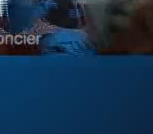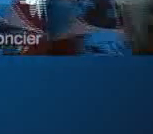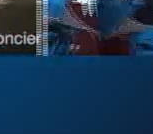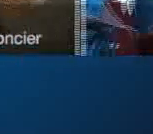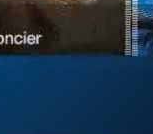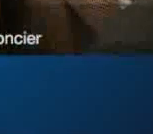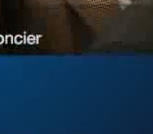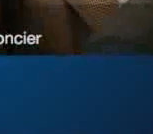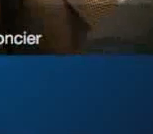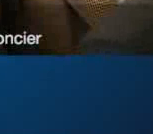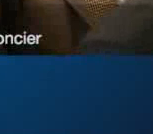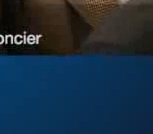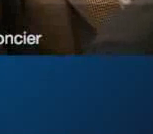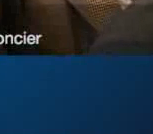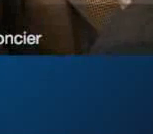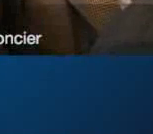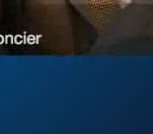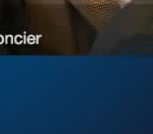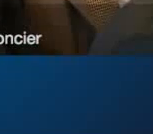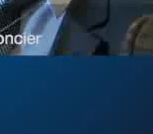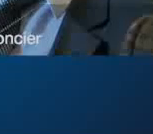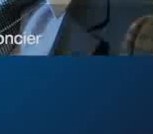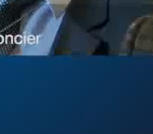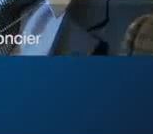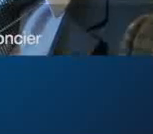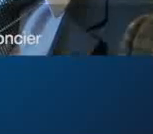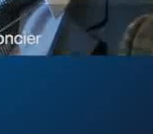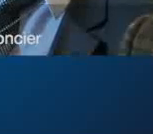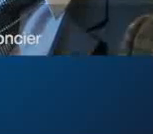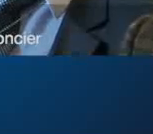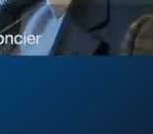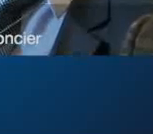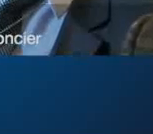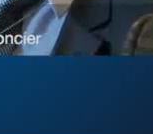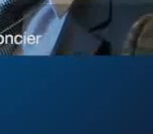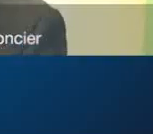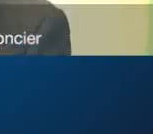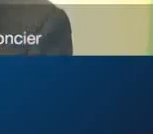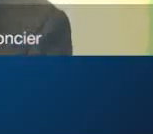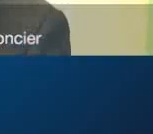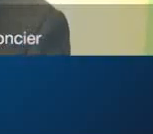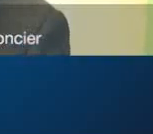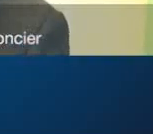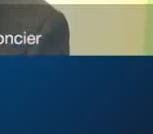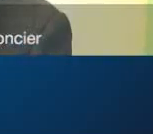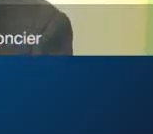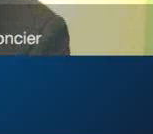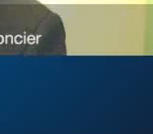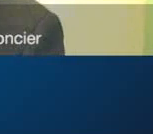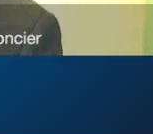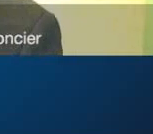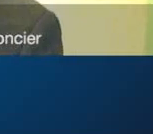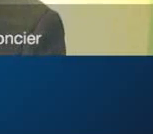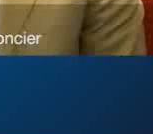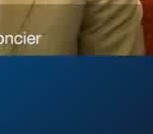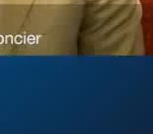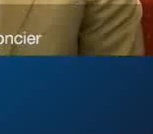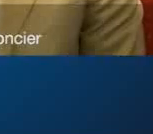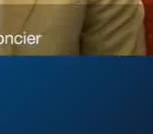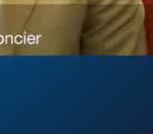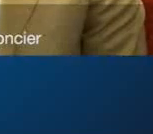Le patronat ivoirien instruit sur le foncier rural et urbain, une rencontre d'échanges et d'informations de la Confédération générale